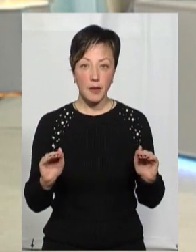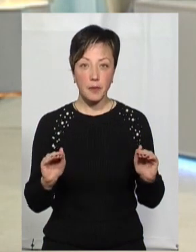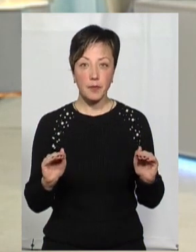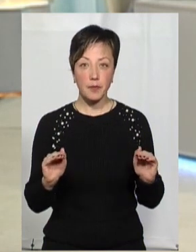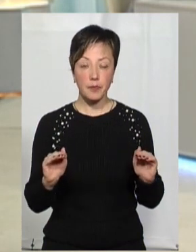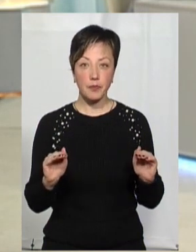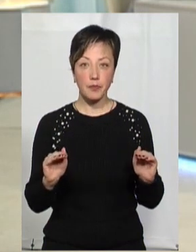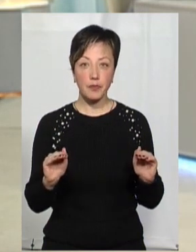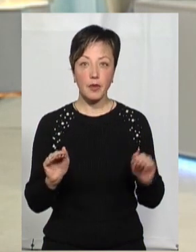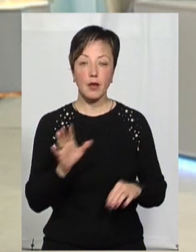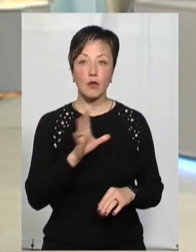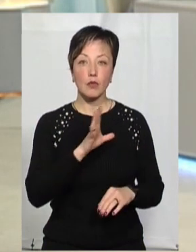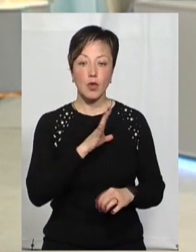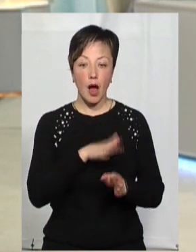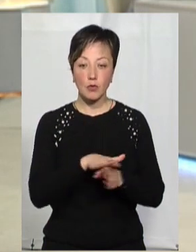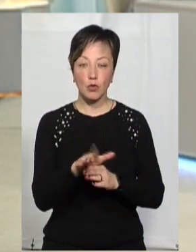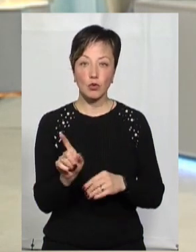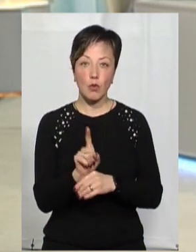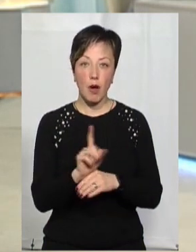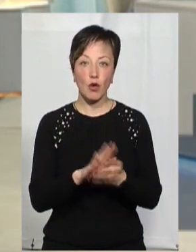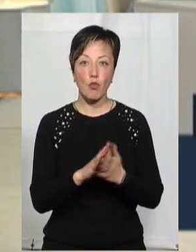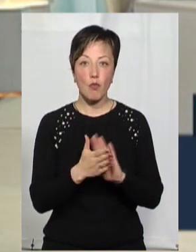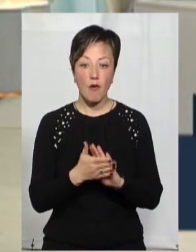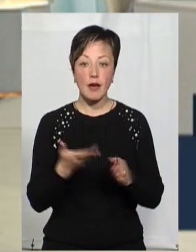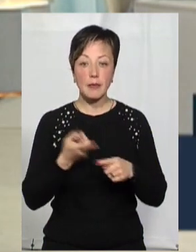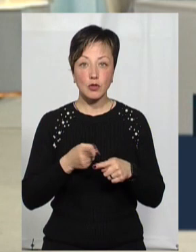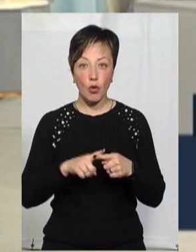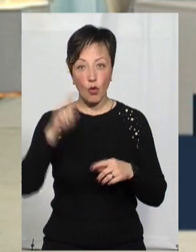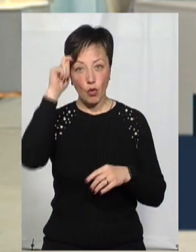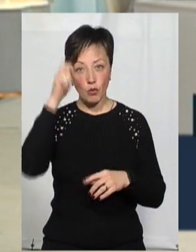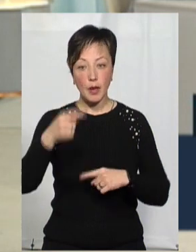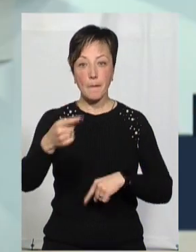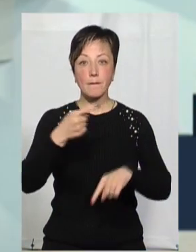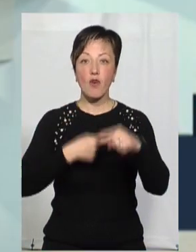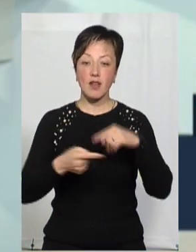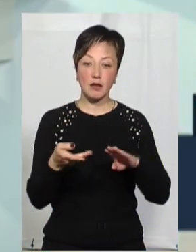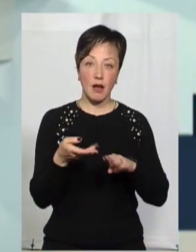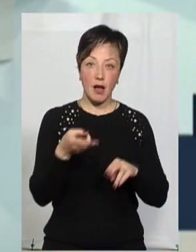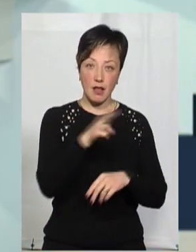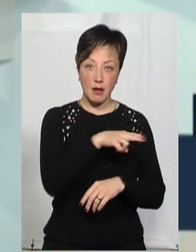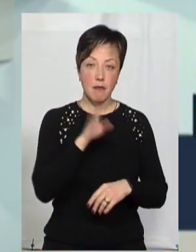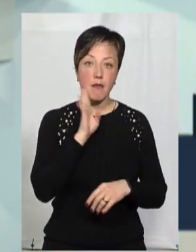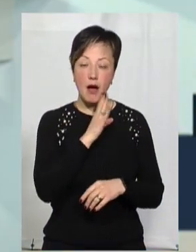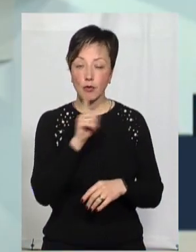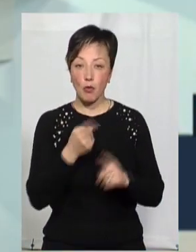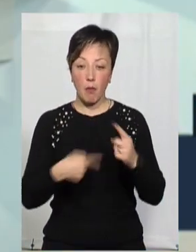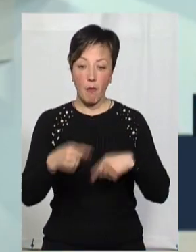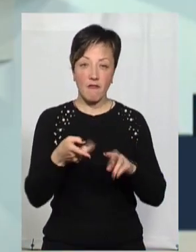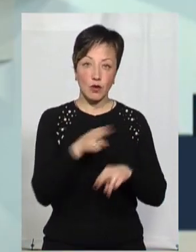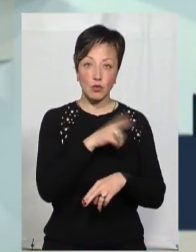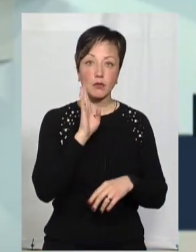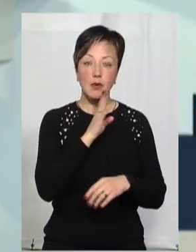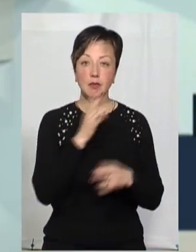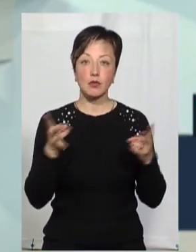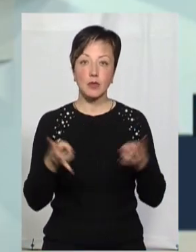район, там були абсолютно нормальні умови, і ми цього хлопчика повертали цій мамі. А для того, щоб повернути цього хлопчика